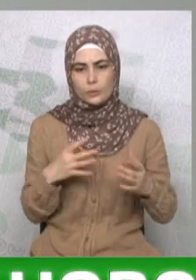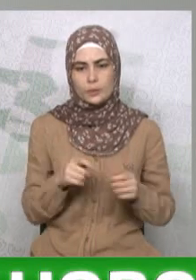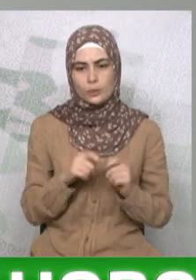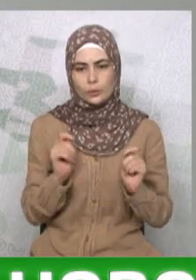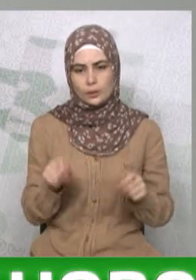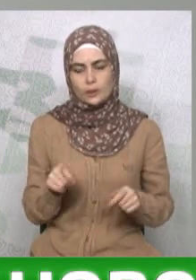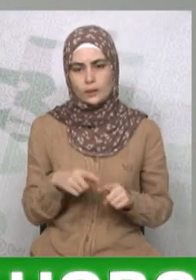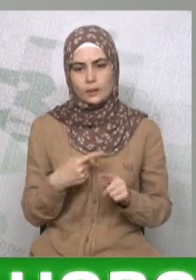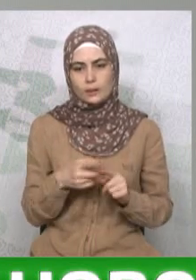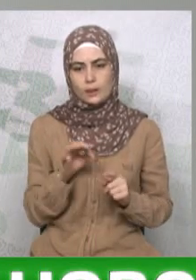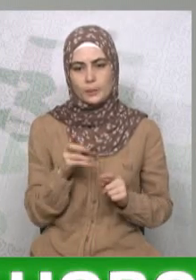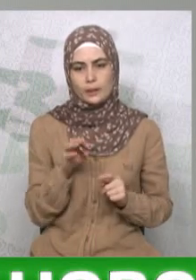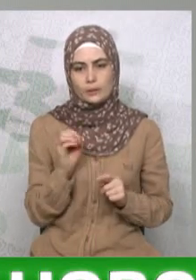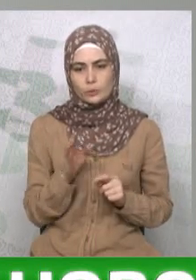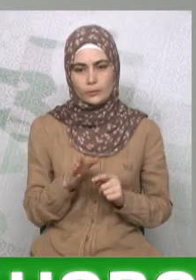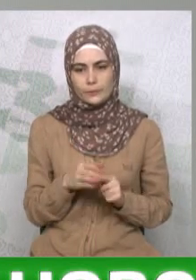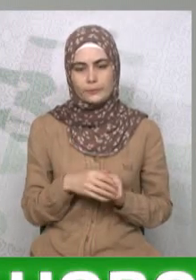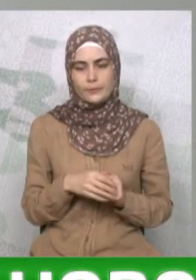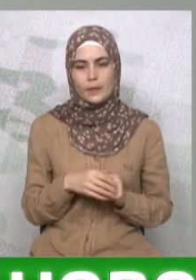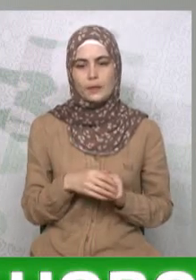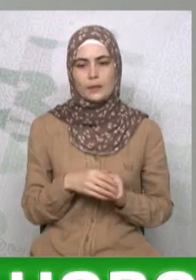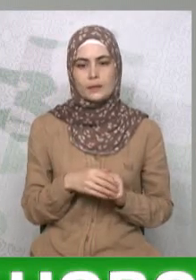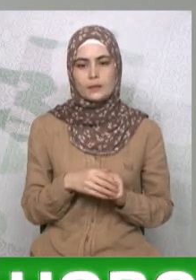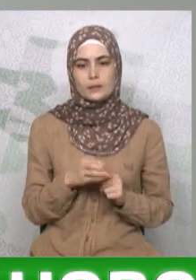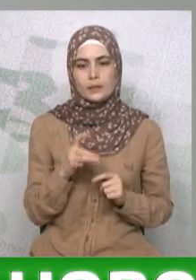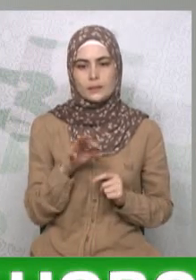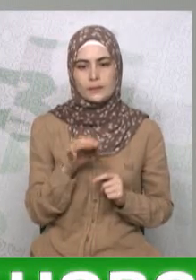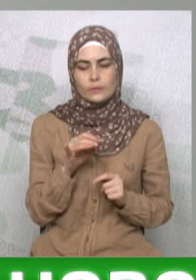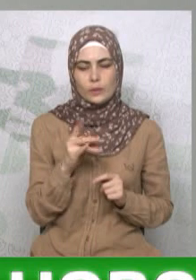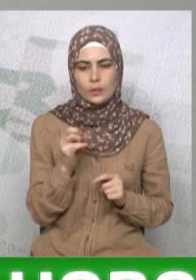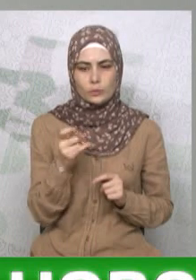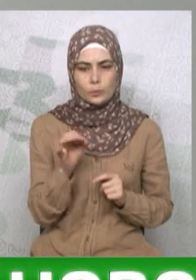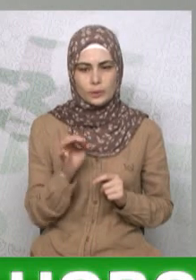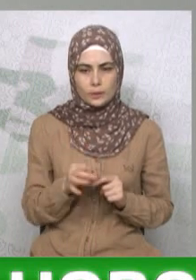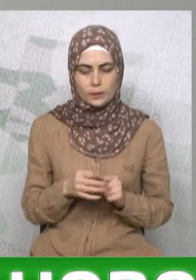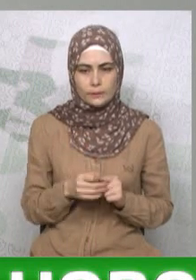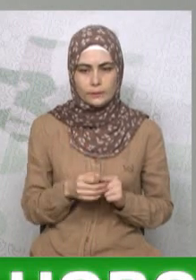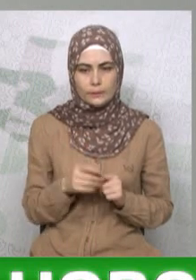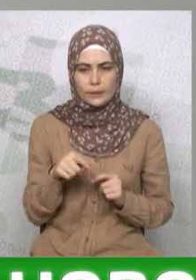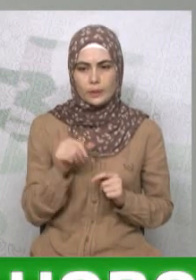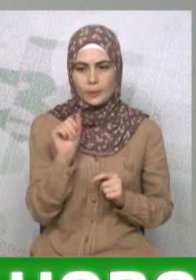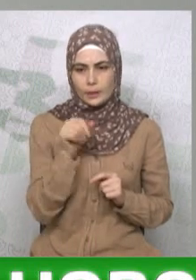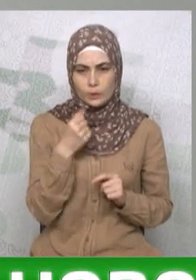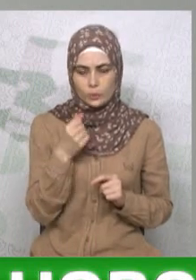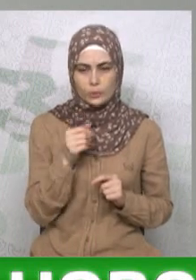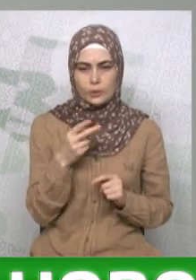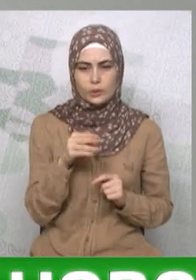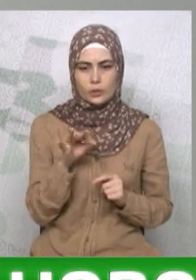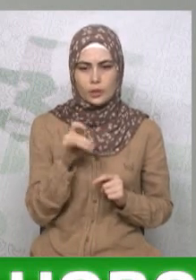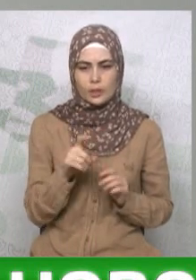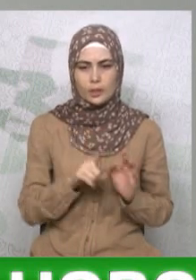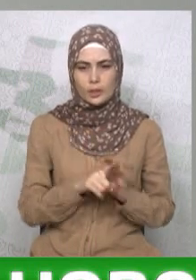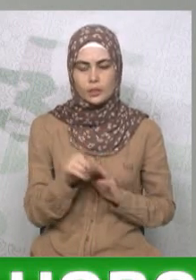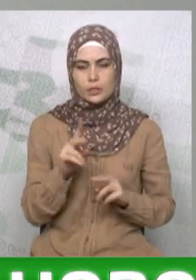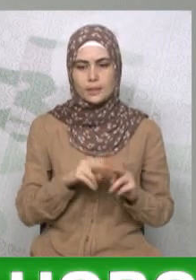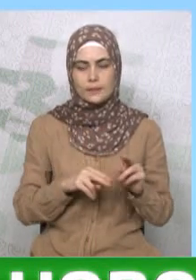объектов, средства освоены на 100%. Кроме этого, в этом году в Джарахском районе начато строительство